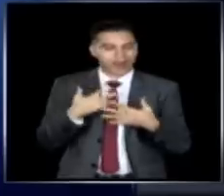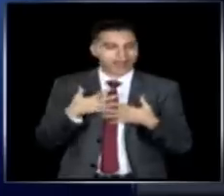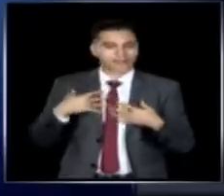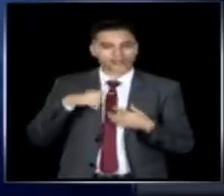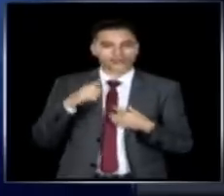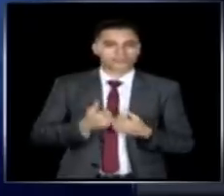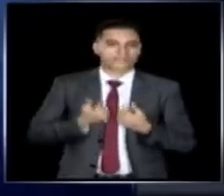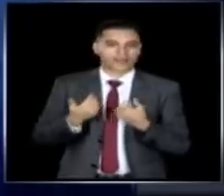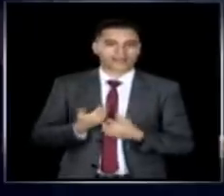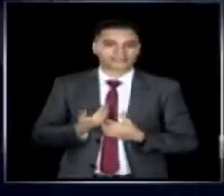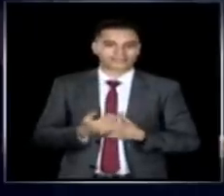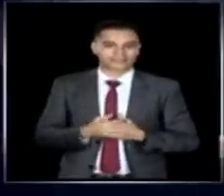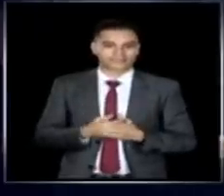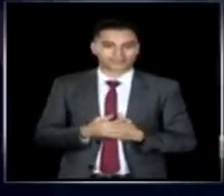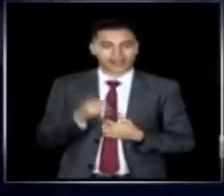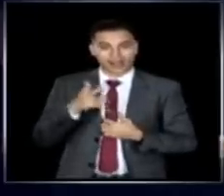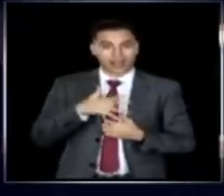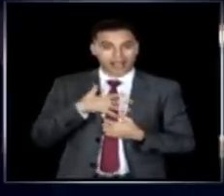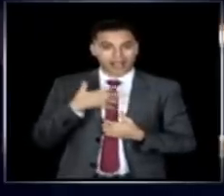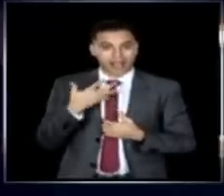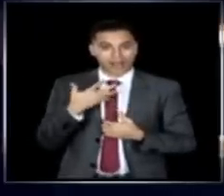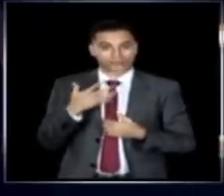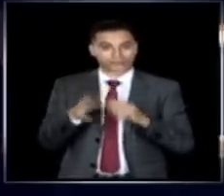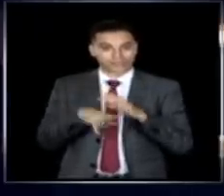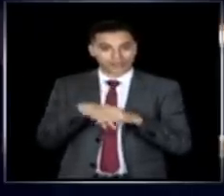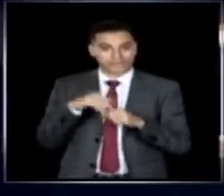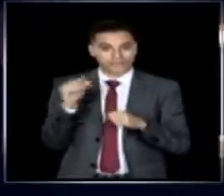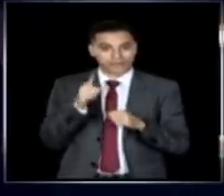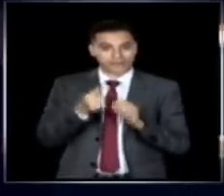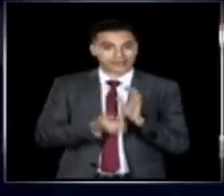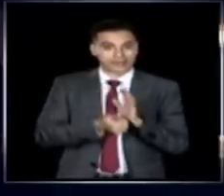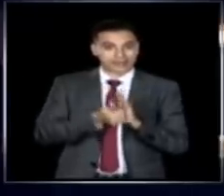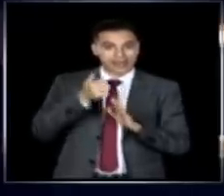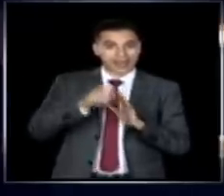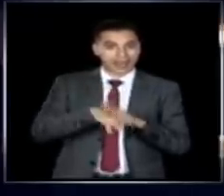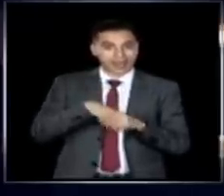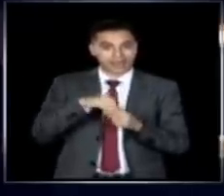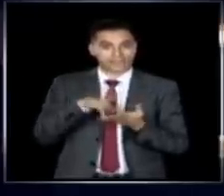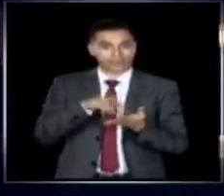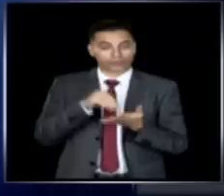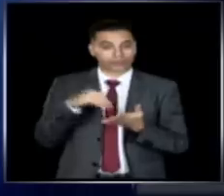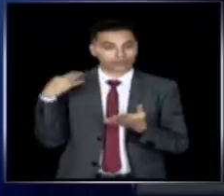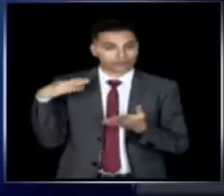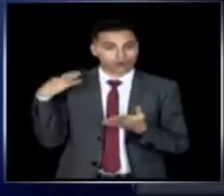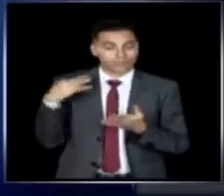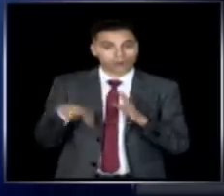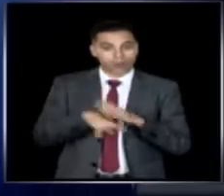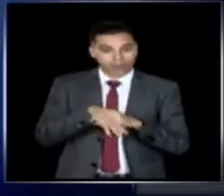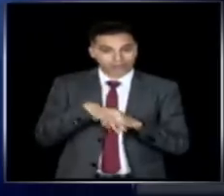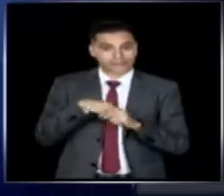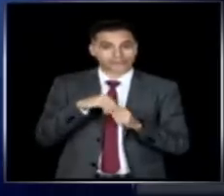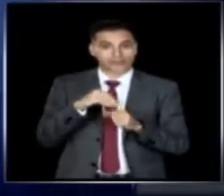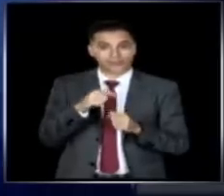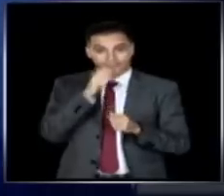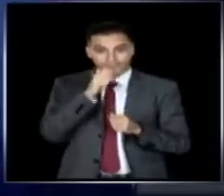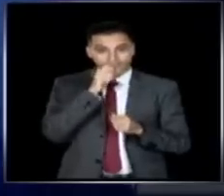في حياتي تقريبا. بصي لو أنت عايزة تقدمي برنامج ونجحتي في إن أنت تبتدي التجربة وعايزة تعملي